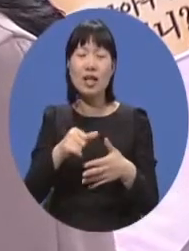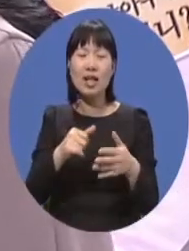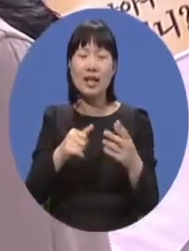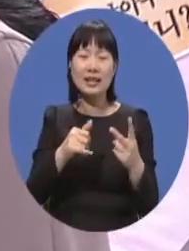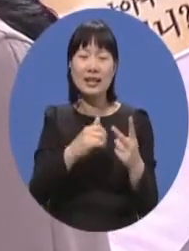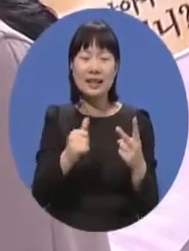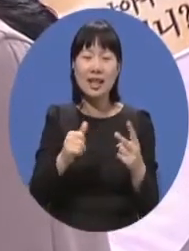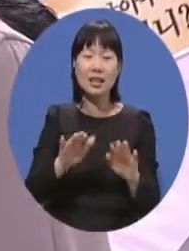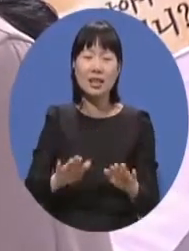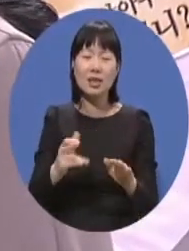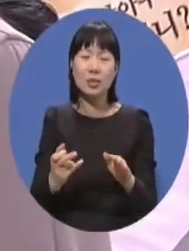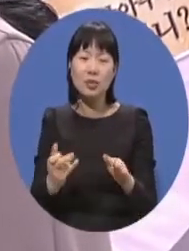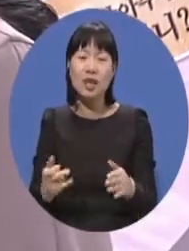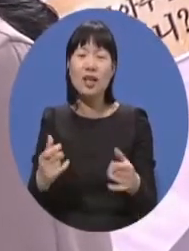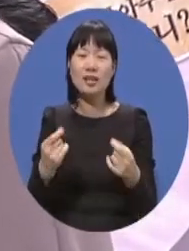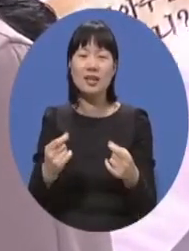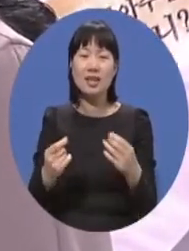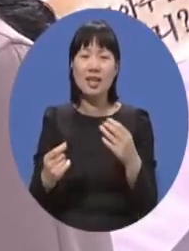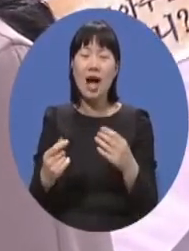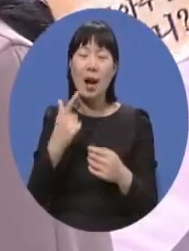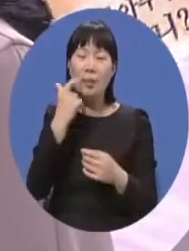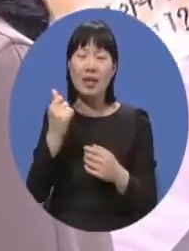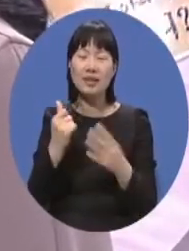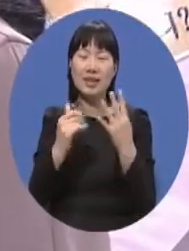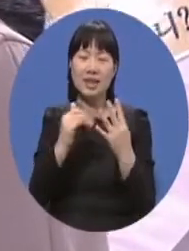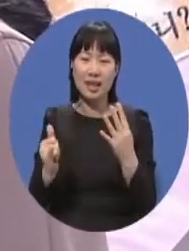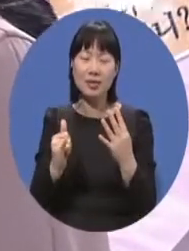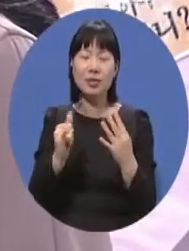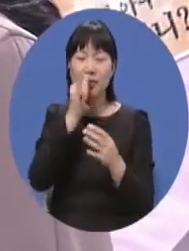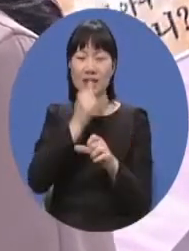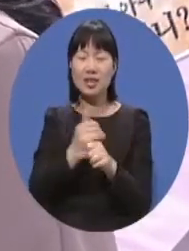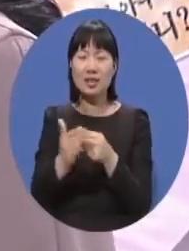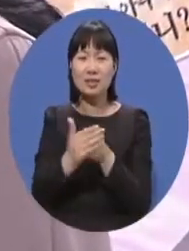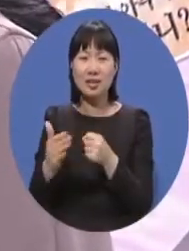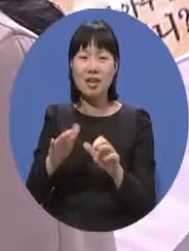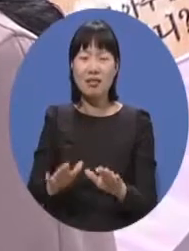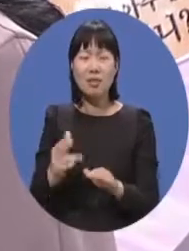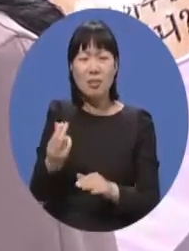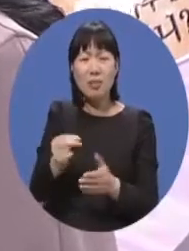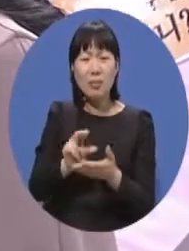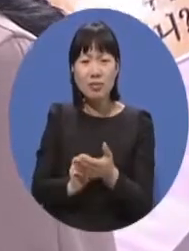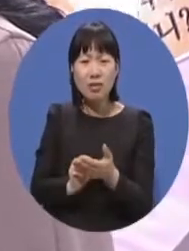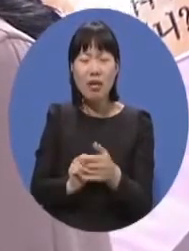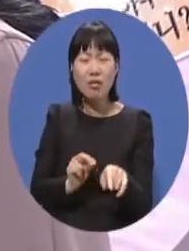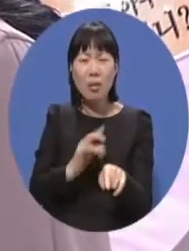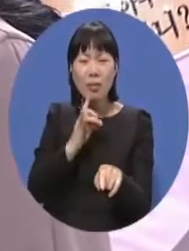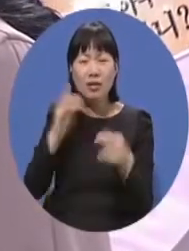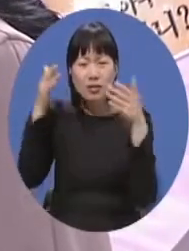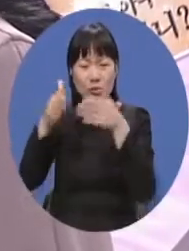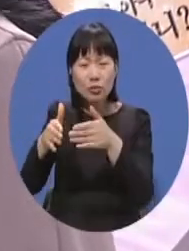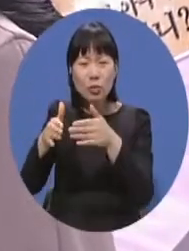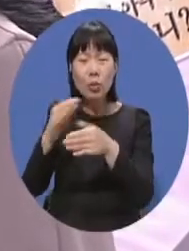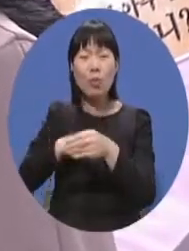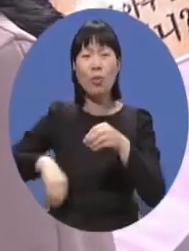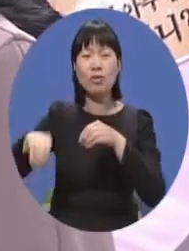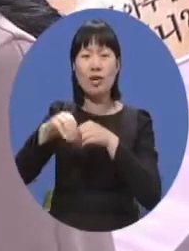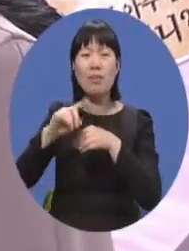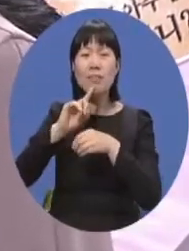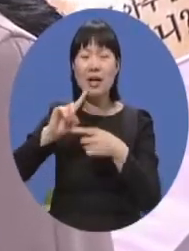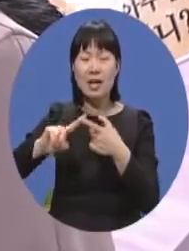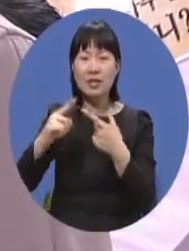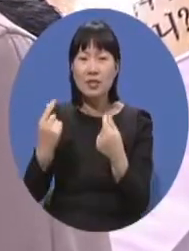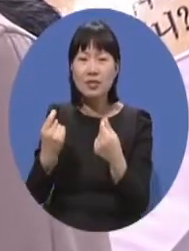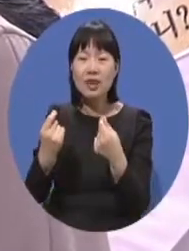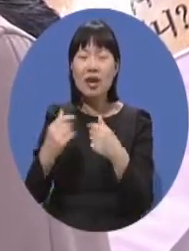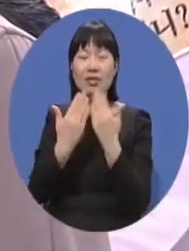이제 셋이 꾸려가는, 또 아빠까지 네 명이 꾸려가는 생활이 됐기 때문에. 근데 배변 문제라고 해서 그것만 집중하면 오히려 말씀드린